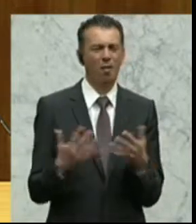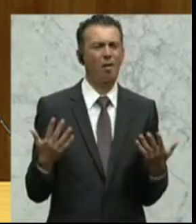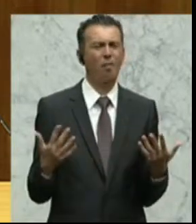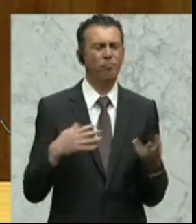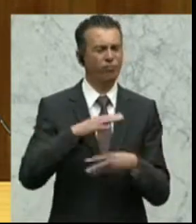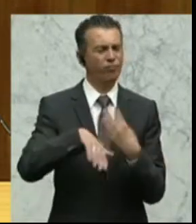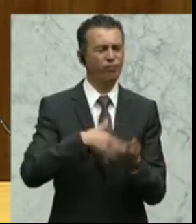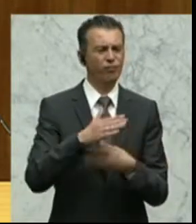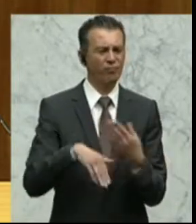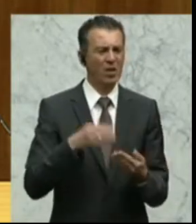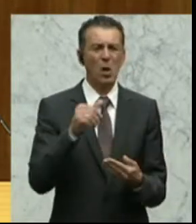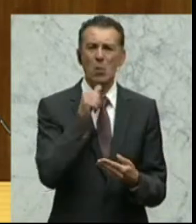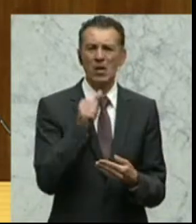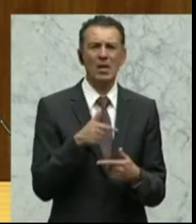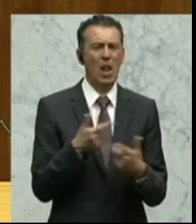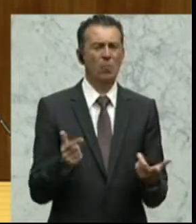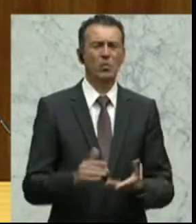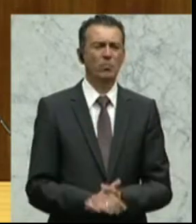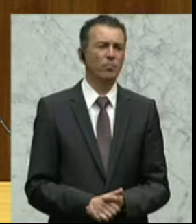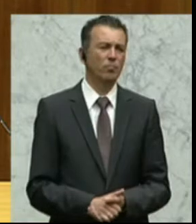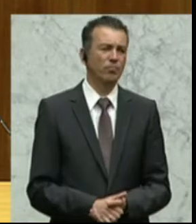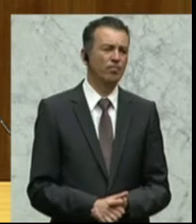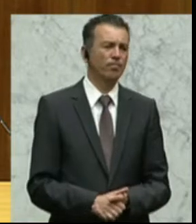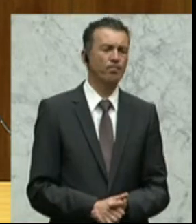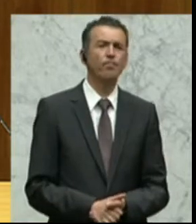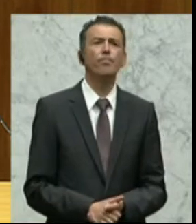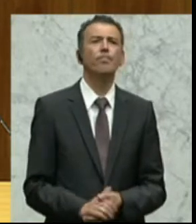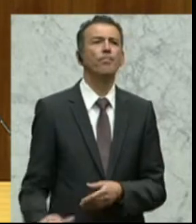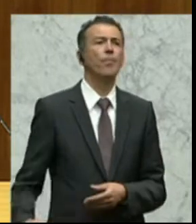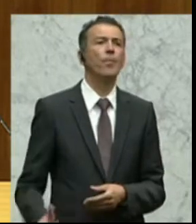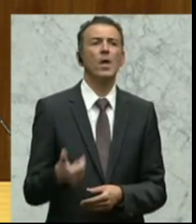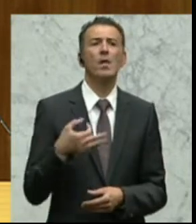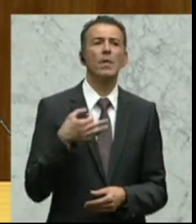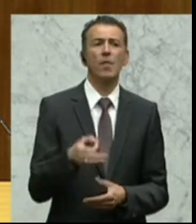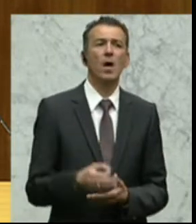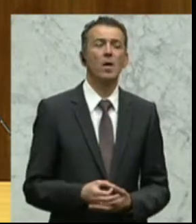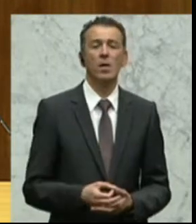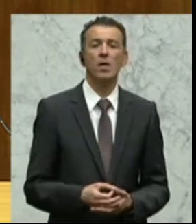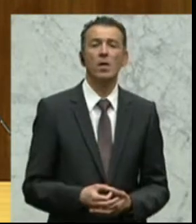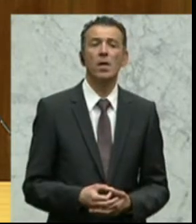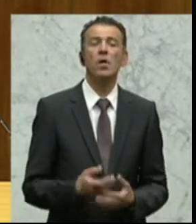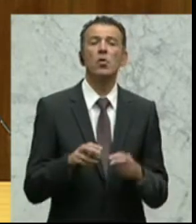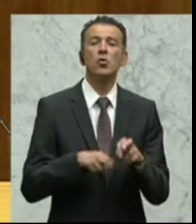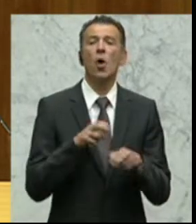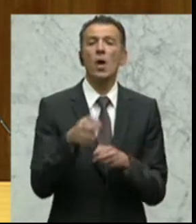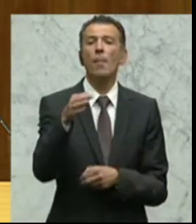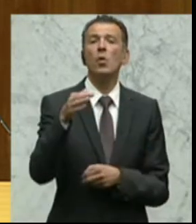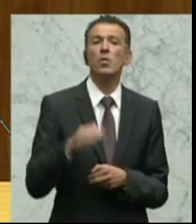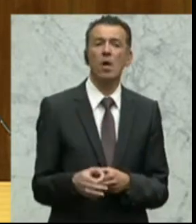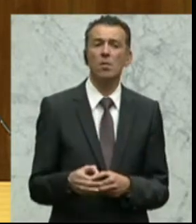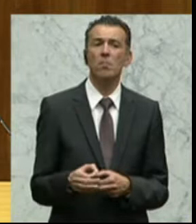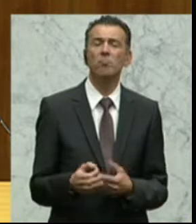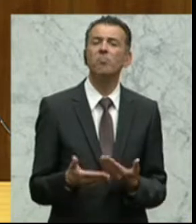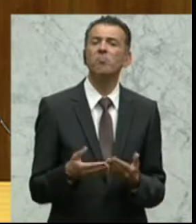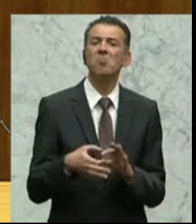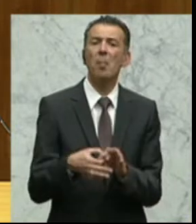nicht wirklich zulässig ist. Zur ersten Frage der Höhe der Steuerquote. Wovon hängt das ab? Das hängt ja nicht